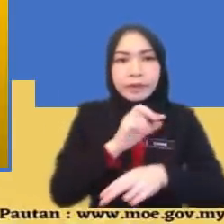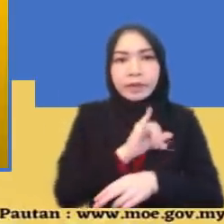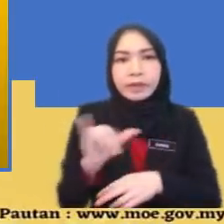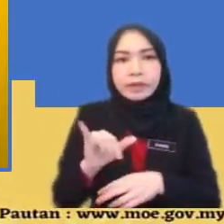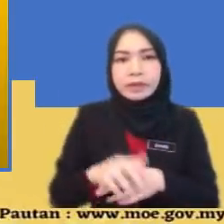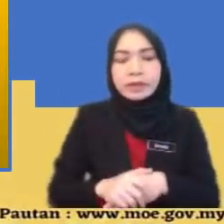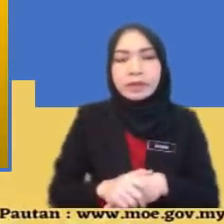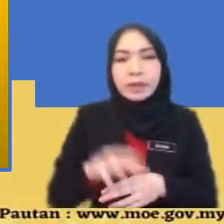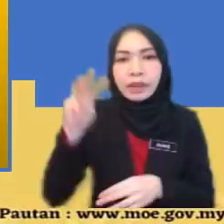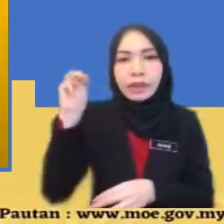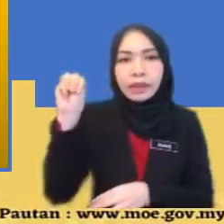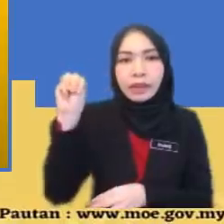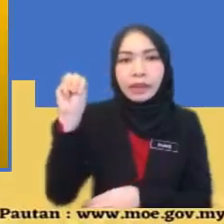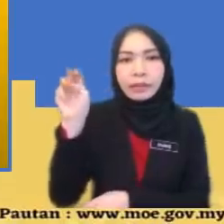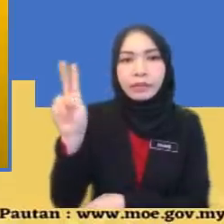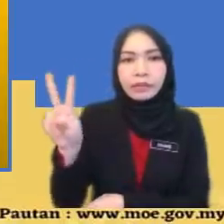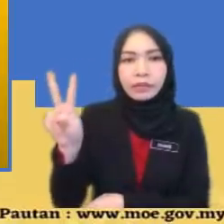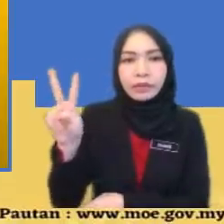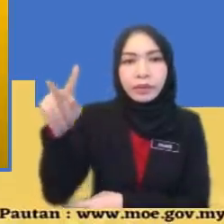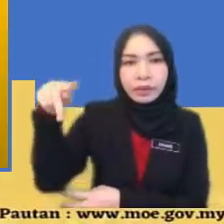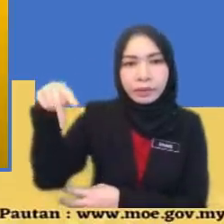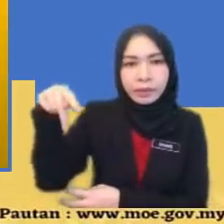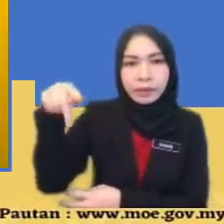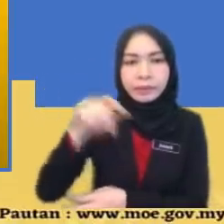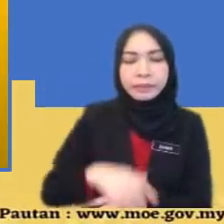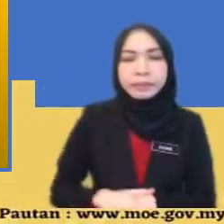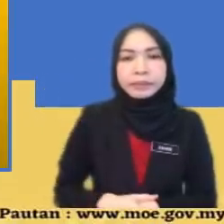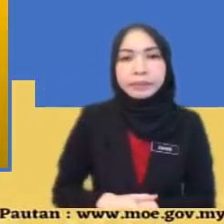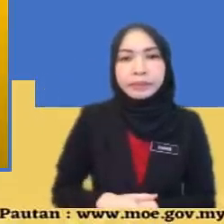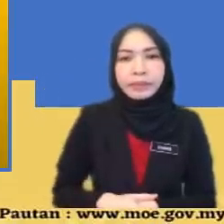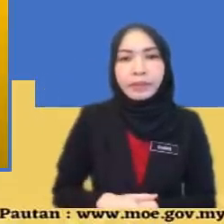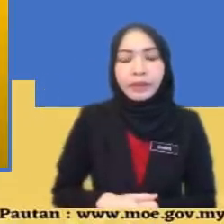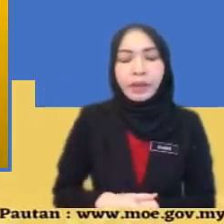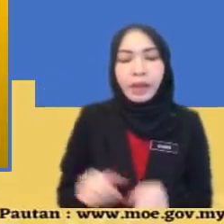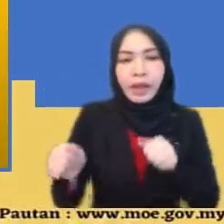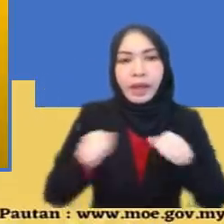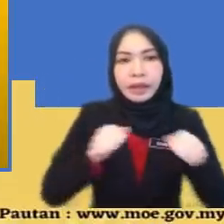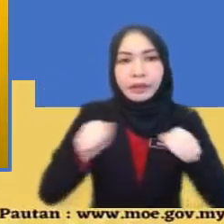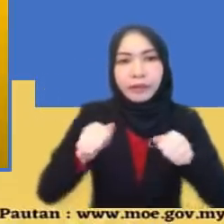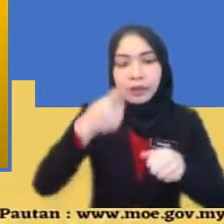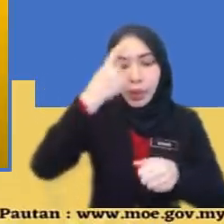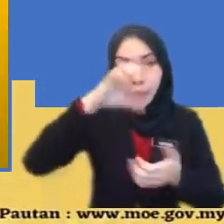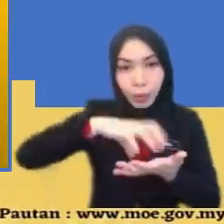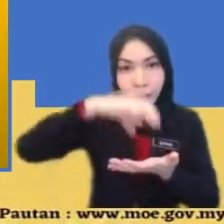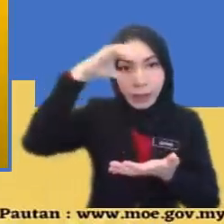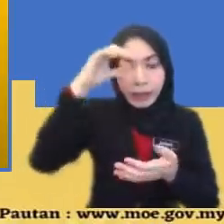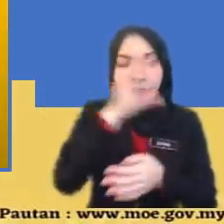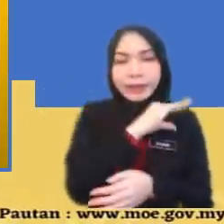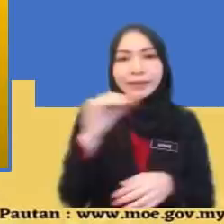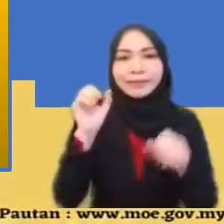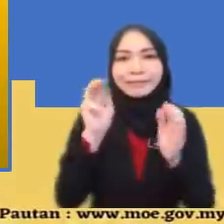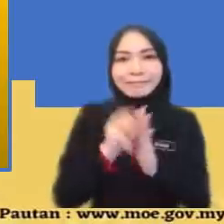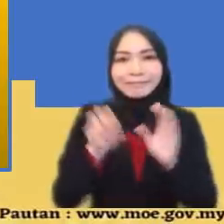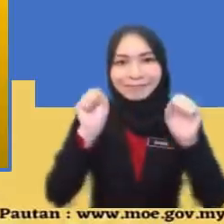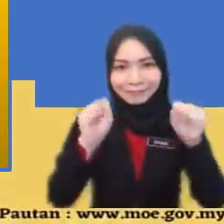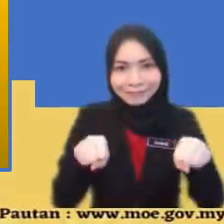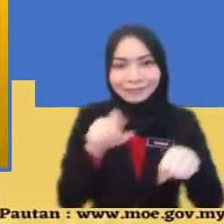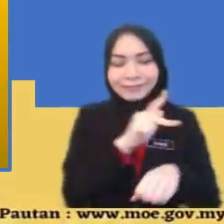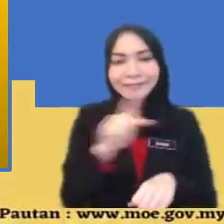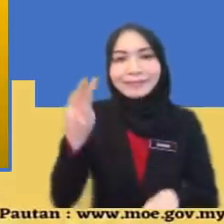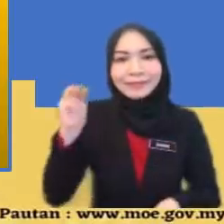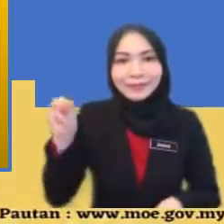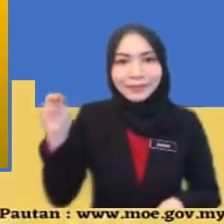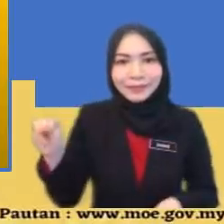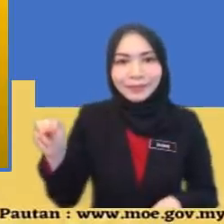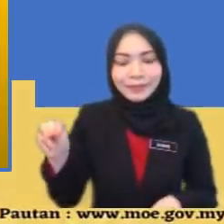ini merupakan cadangan aktiviti pengukuhan dan pengayaan Untuk membolehkan semua murid mengupayakan